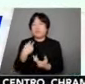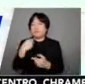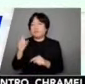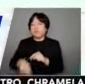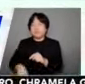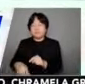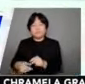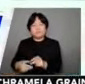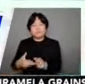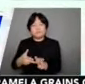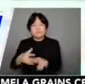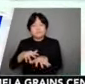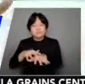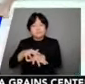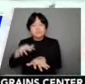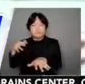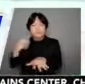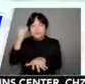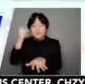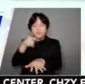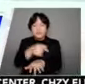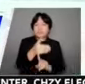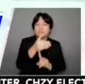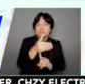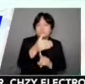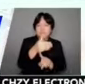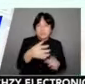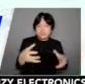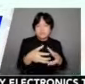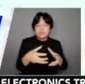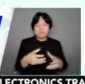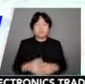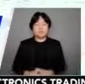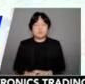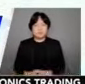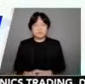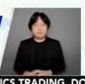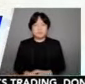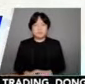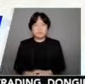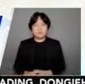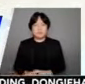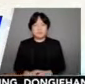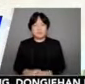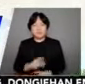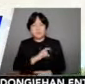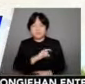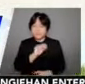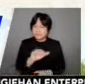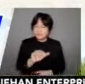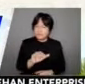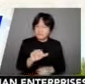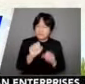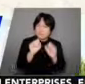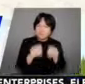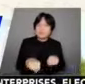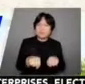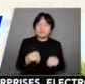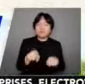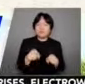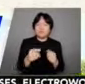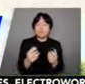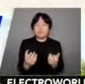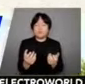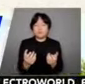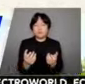namang hinarangan na ng mga rista kanina pa sila pinapakiusapan ng mga pulis na Kung pwede sana buksan lamang nila kahit two